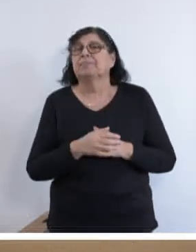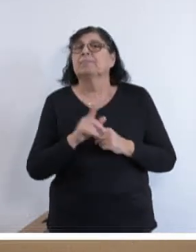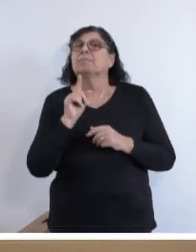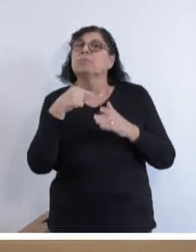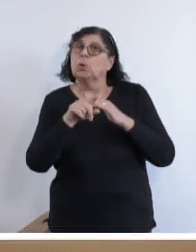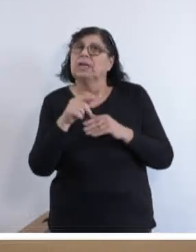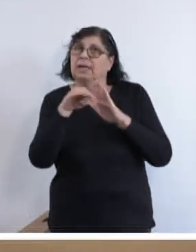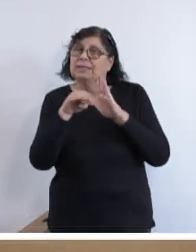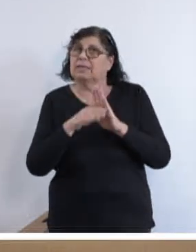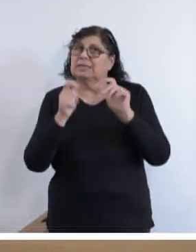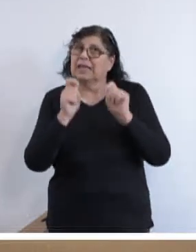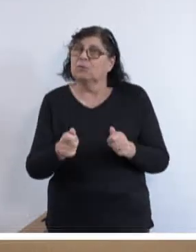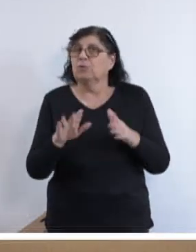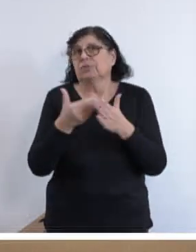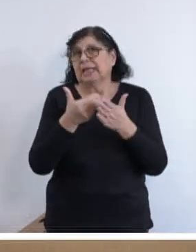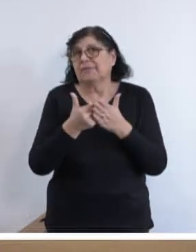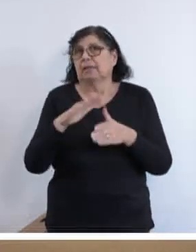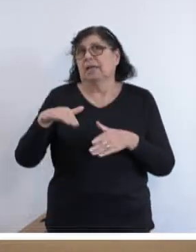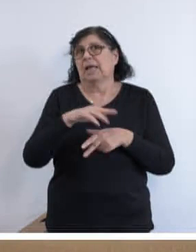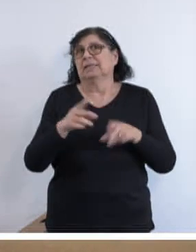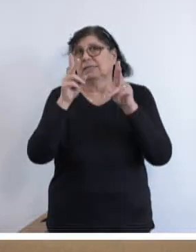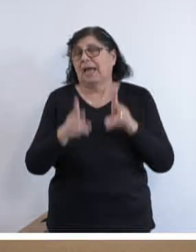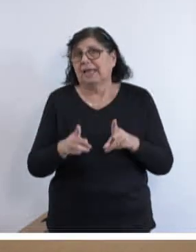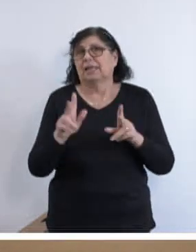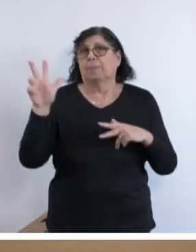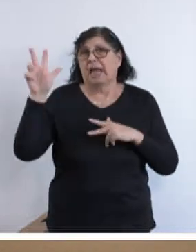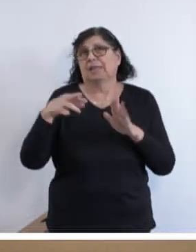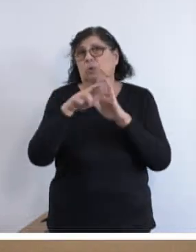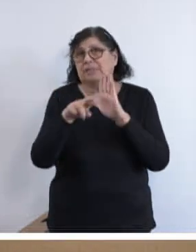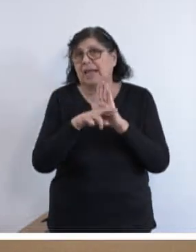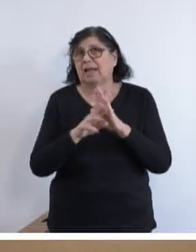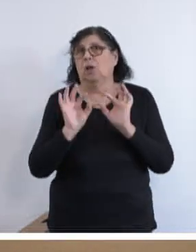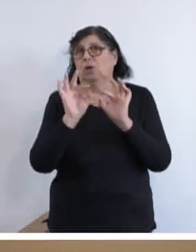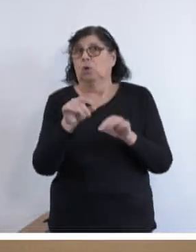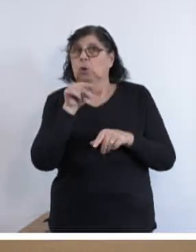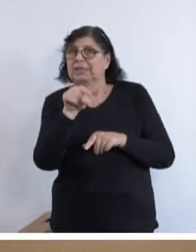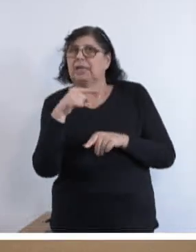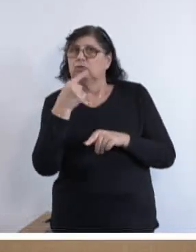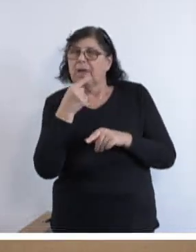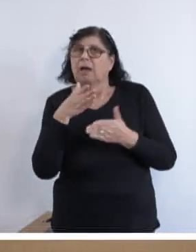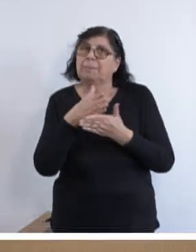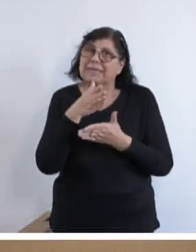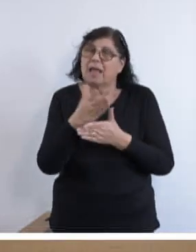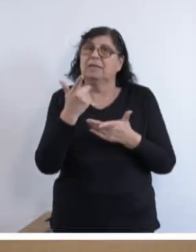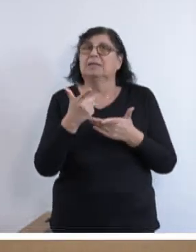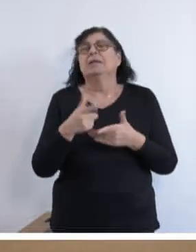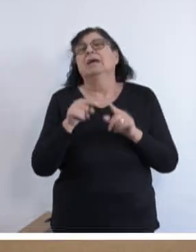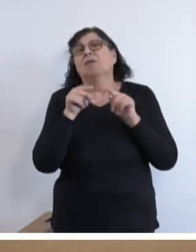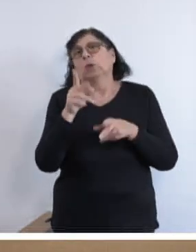vorliegenden Gesetzentwurf sollen daher die landesrechtlichen Beeidigungsregelungen für diejenigen SprachmittlerInnen, die